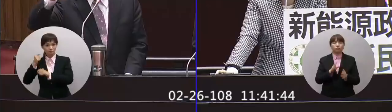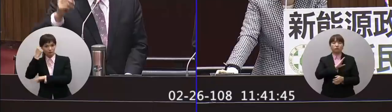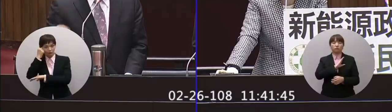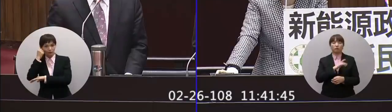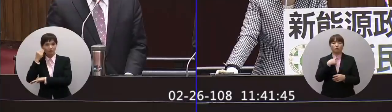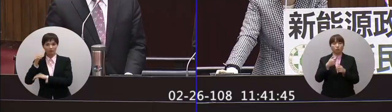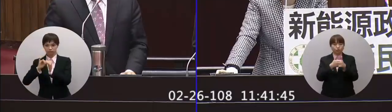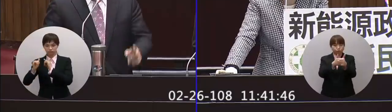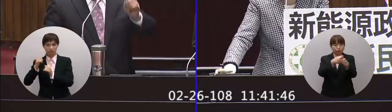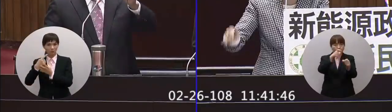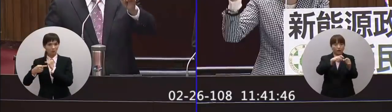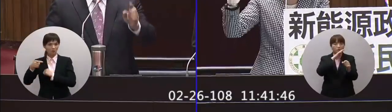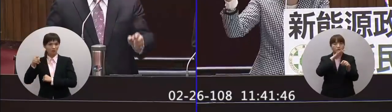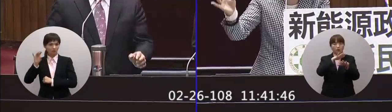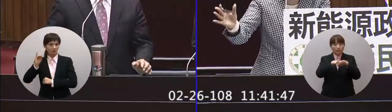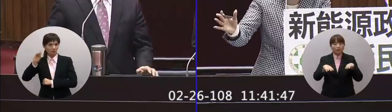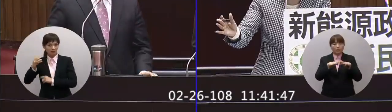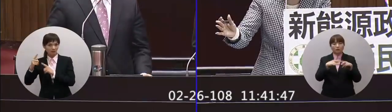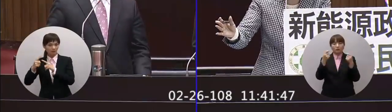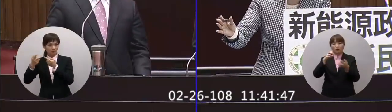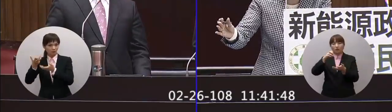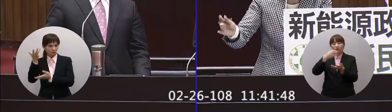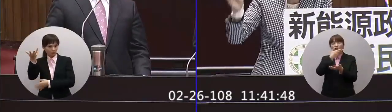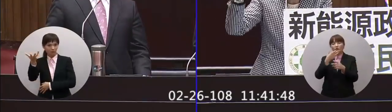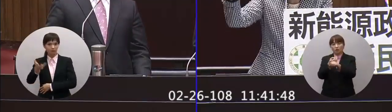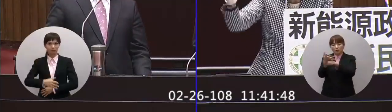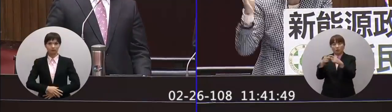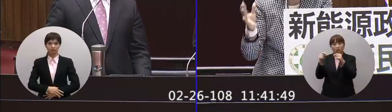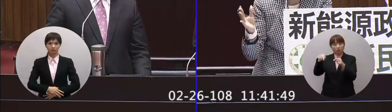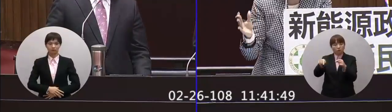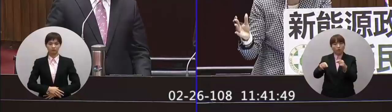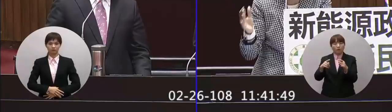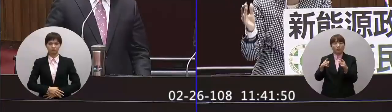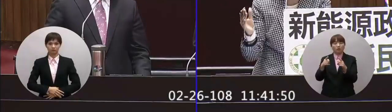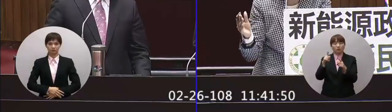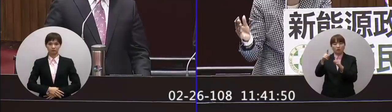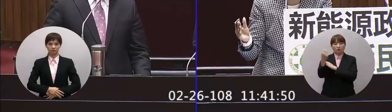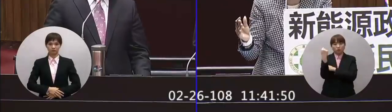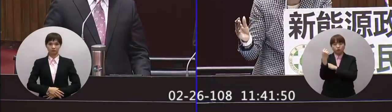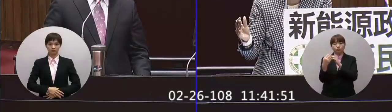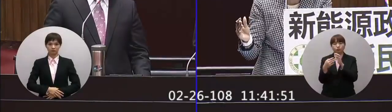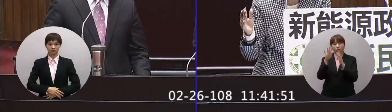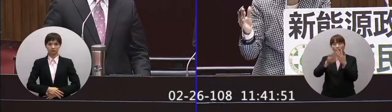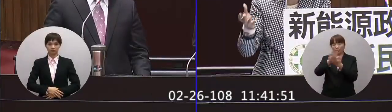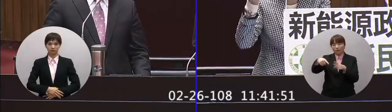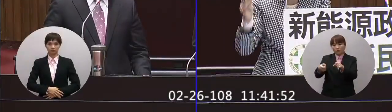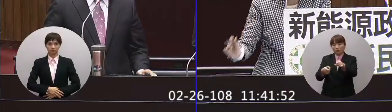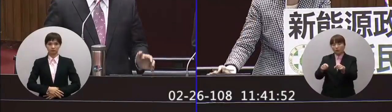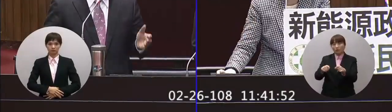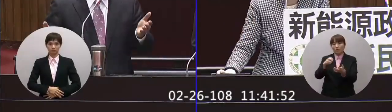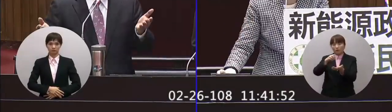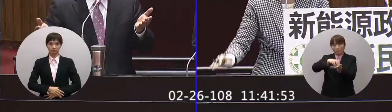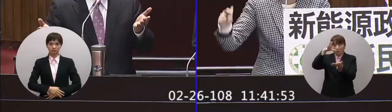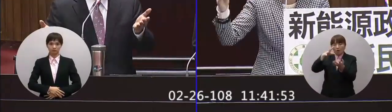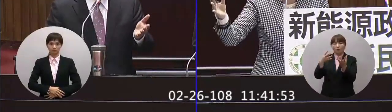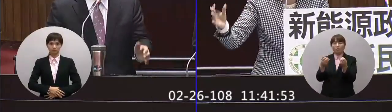我们要追求安全的核能，因为同样福岛核灾当中，它近它的有另外一个地方。它其实没有发